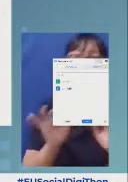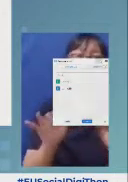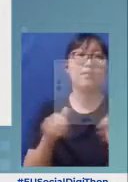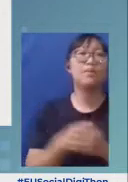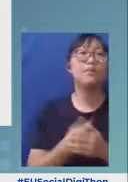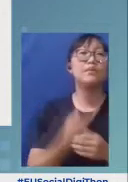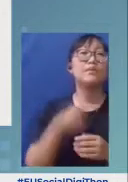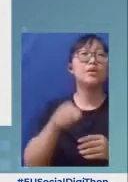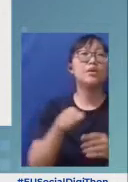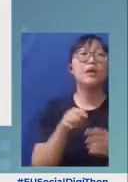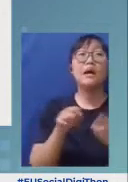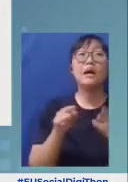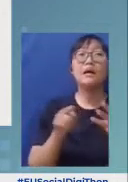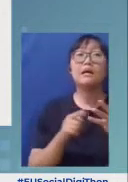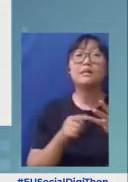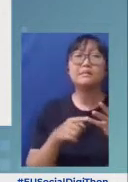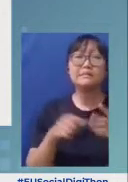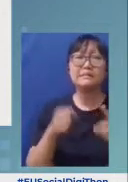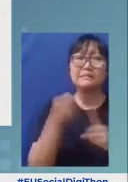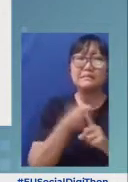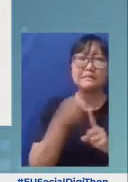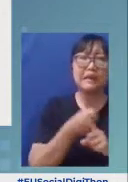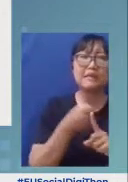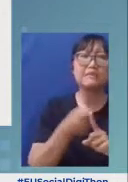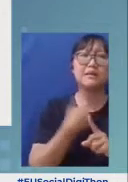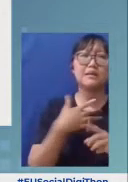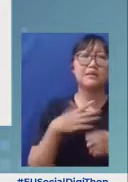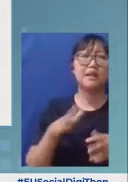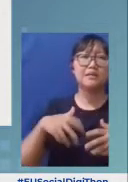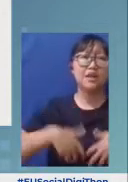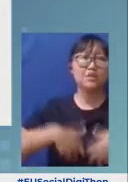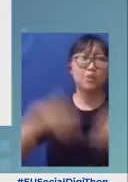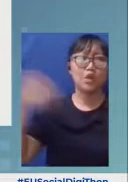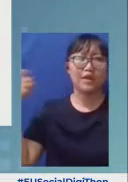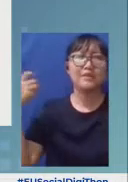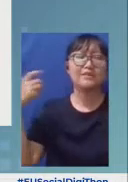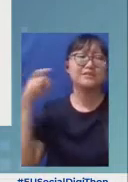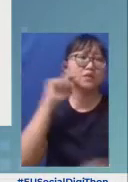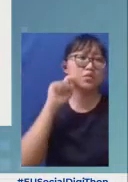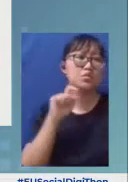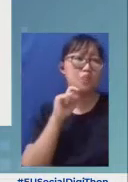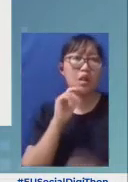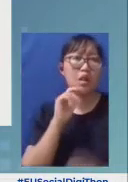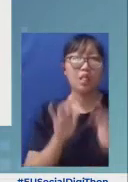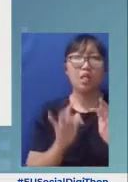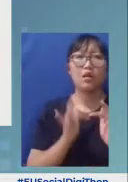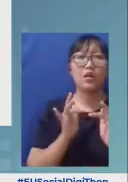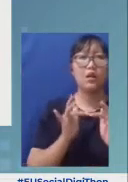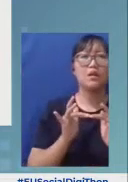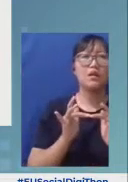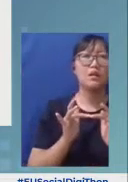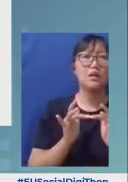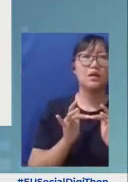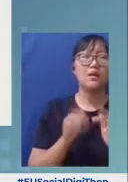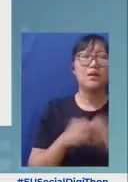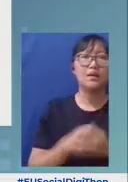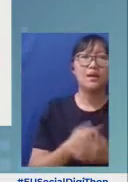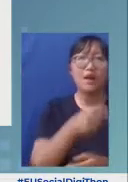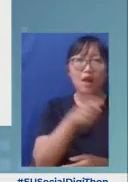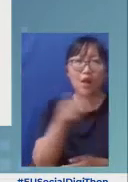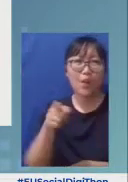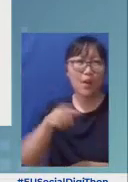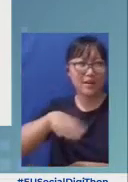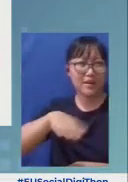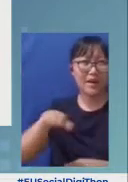online. Kayak gimana nih bentuknya, aku bisa kasih salah satu. Ya, online grooming tuh bentuknya. Jadi adik-adik kalau dideketin sama orang